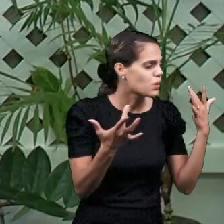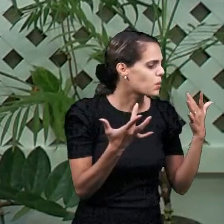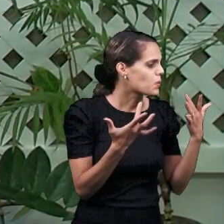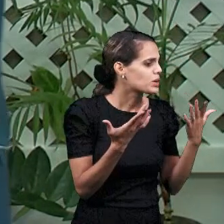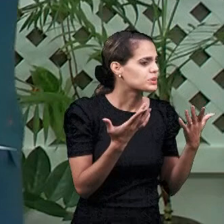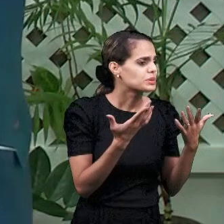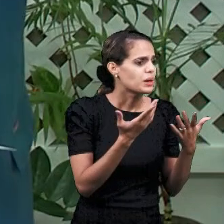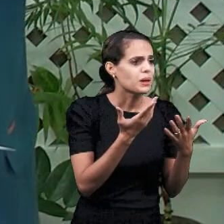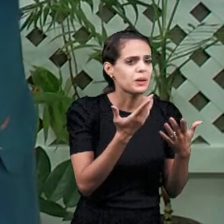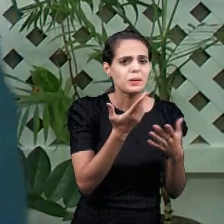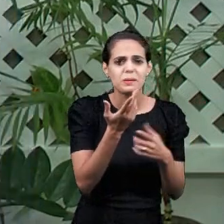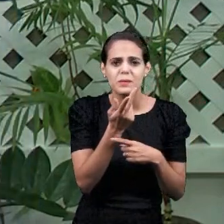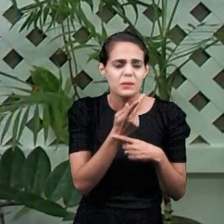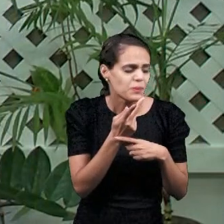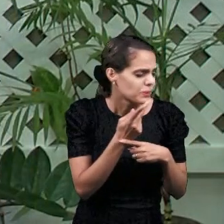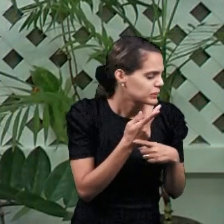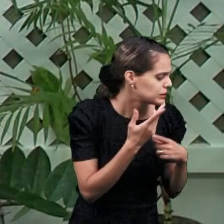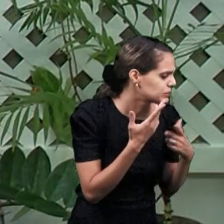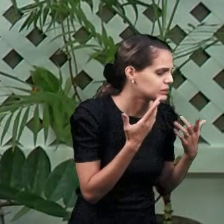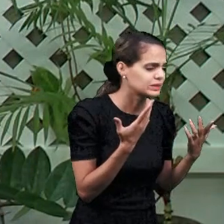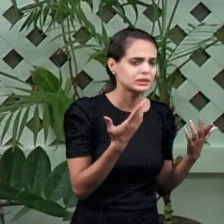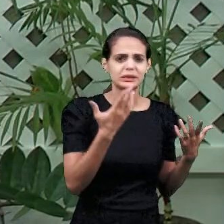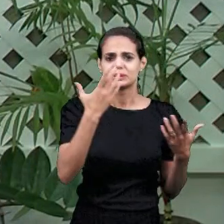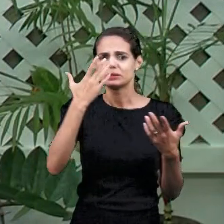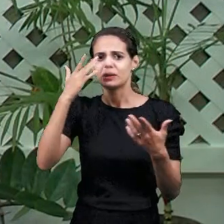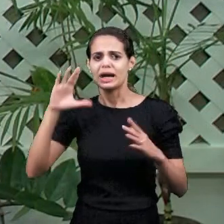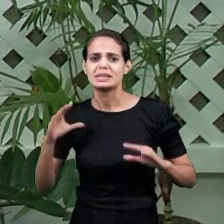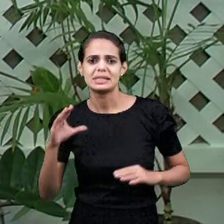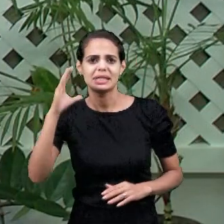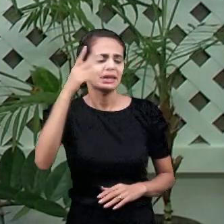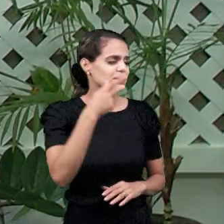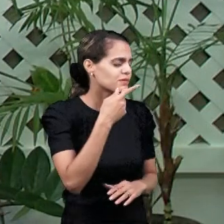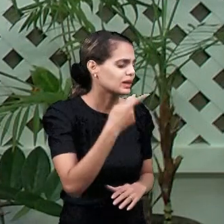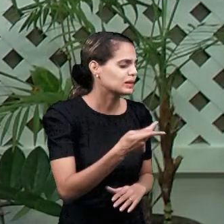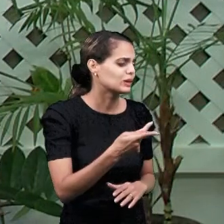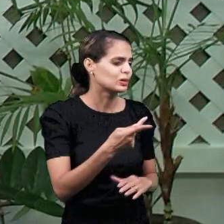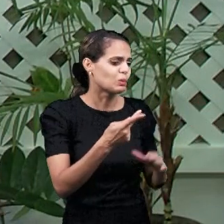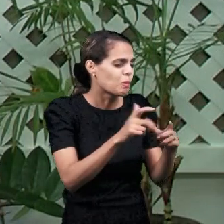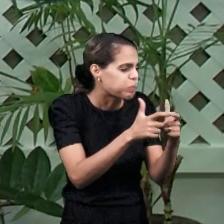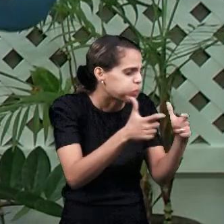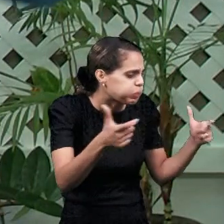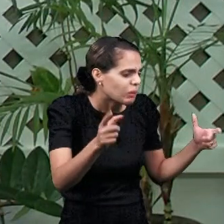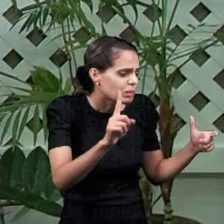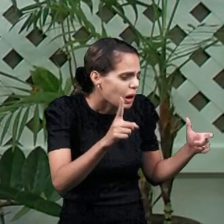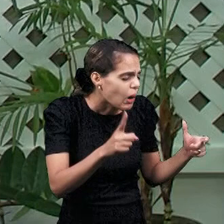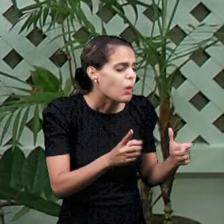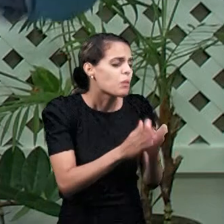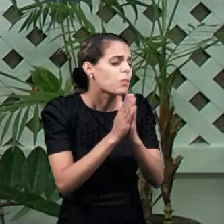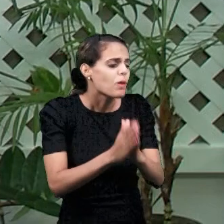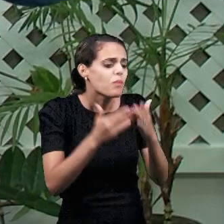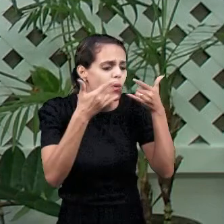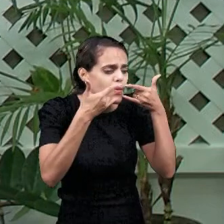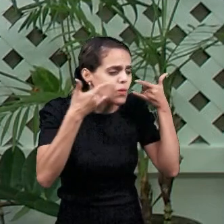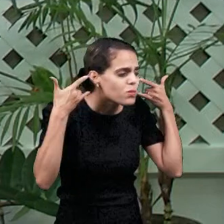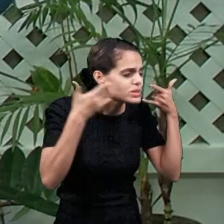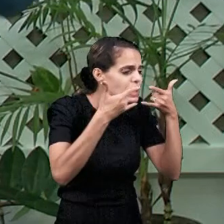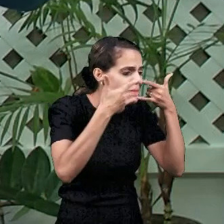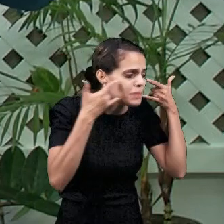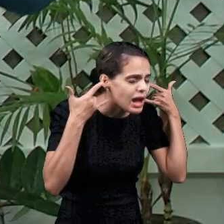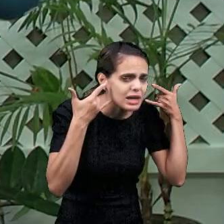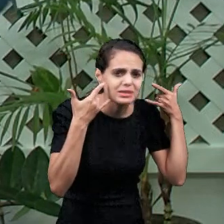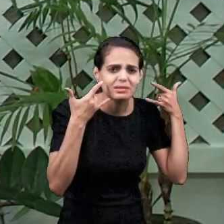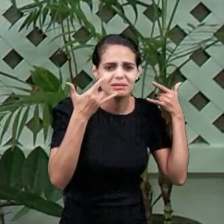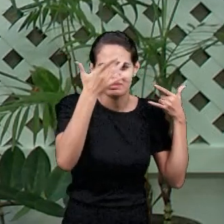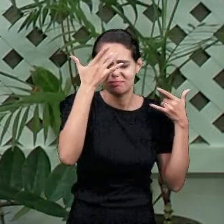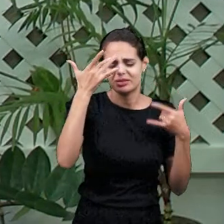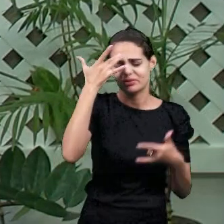Ne vous rassemblez pas, utilisez le masque. Ah, on ne veut pas savoir. On va manger, on va boire parce que demain on va mourir. C'est ça